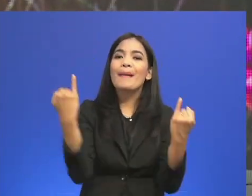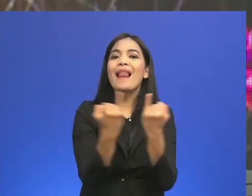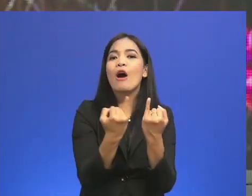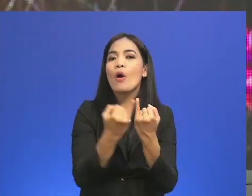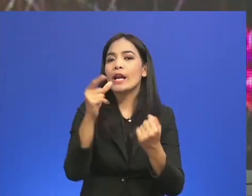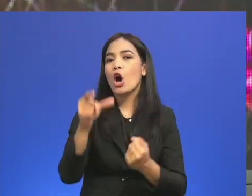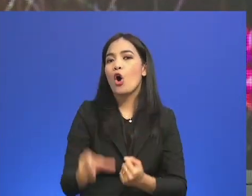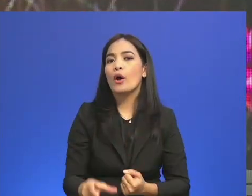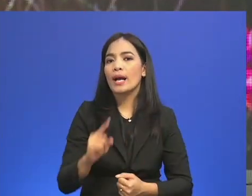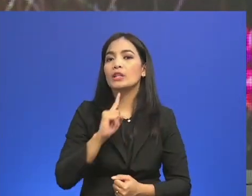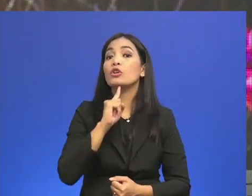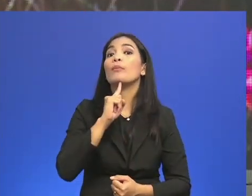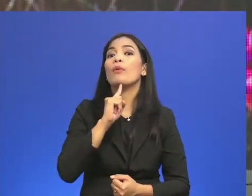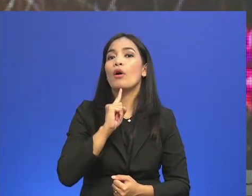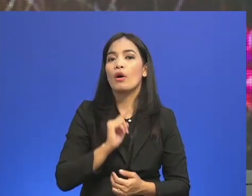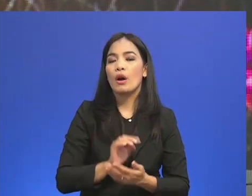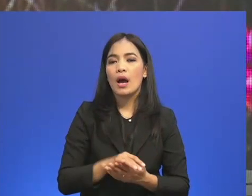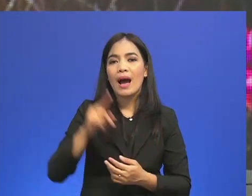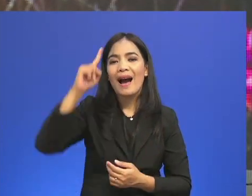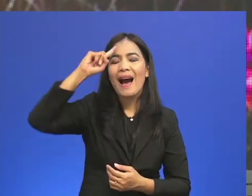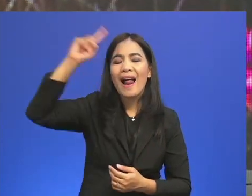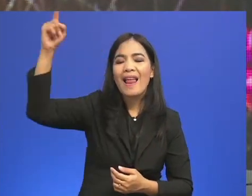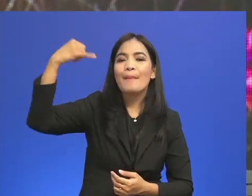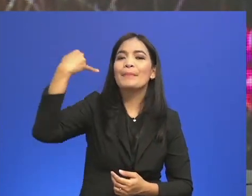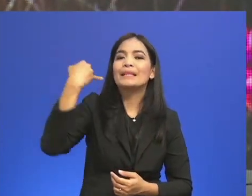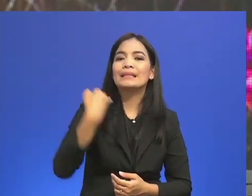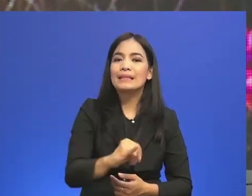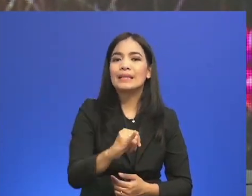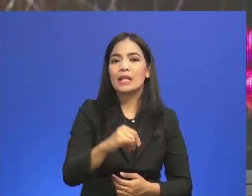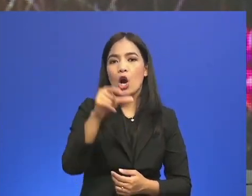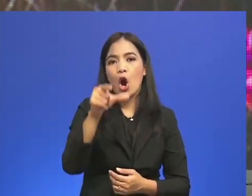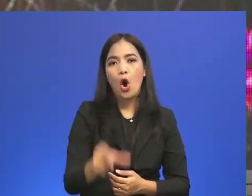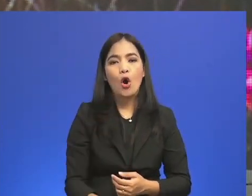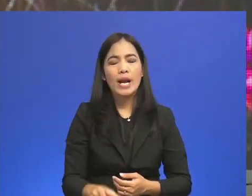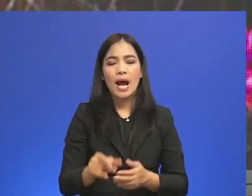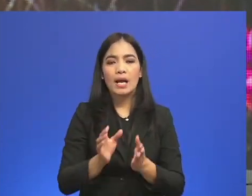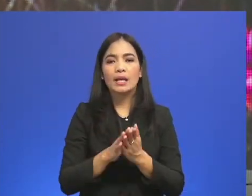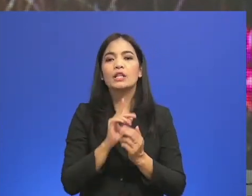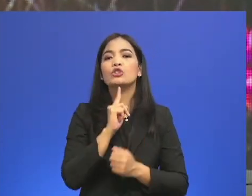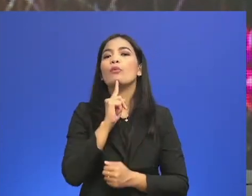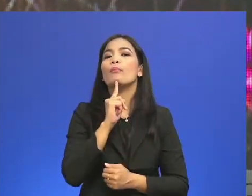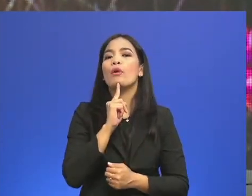sombong ya. Allah menentang orang sombong. Saudara renungkan ya.